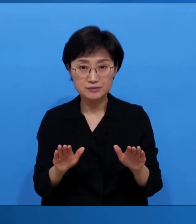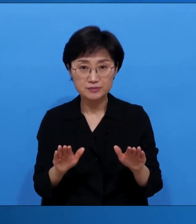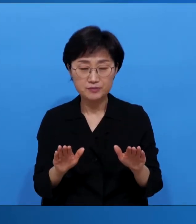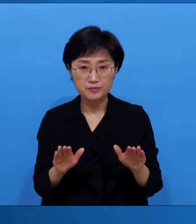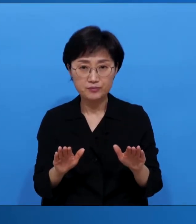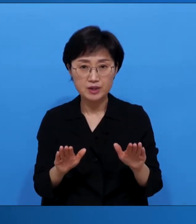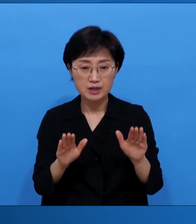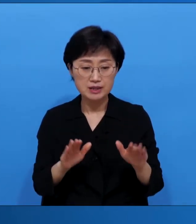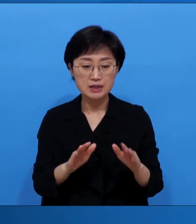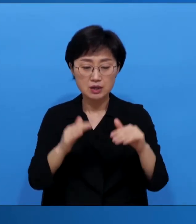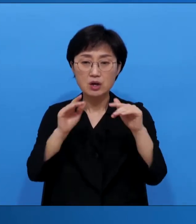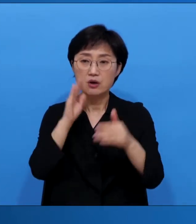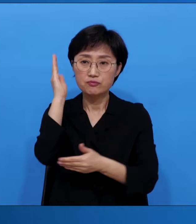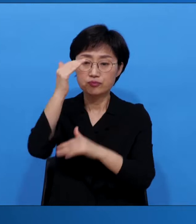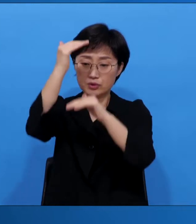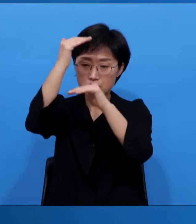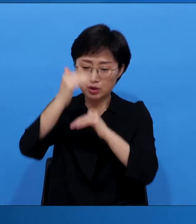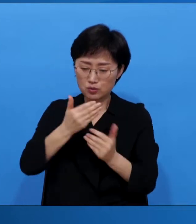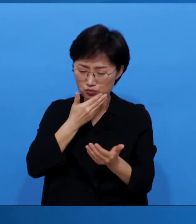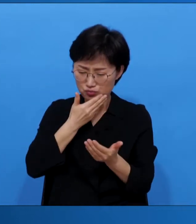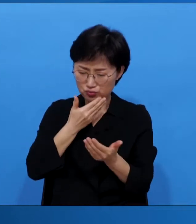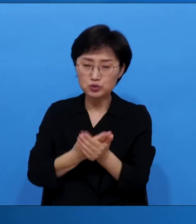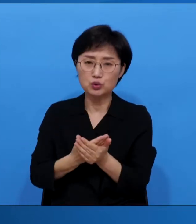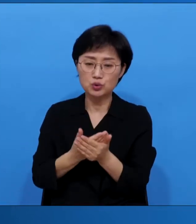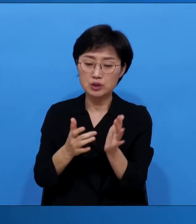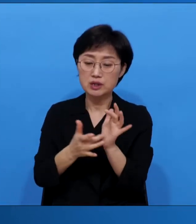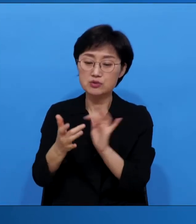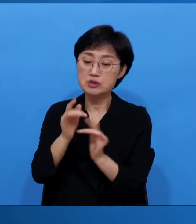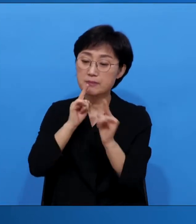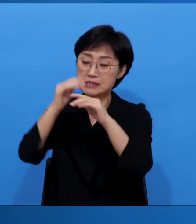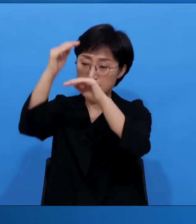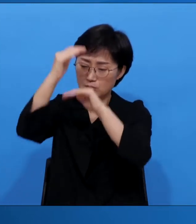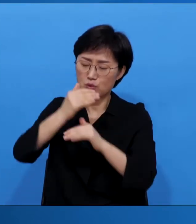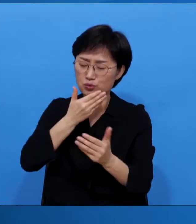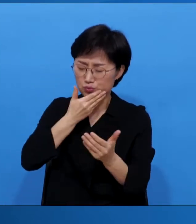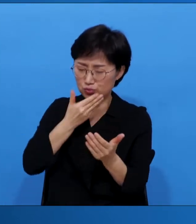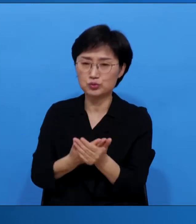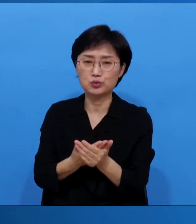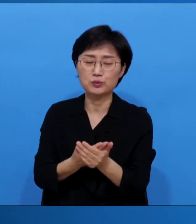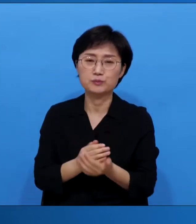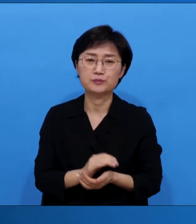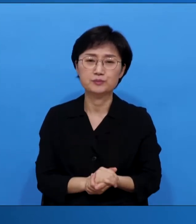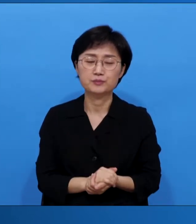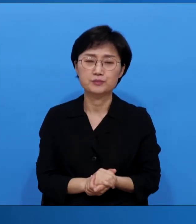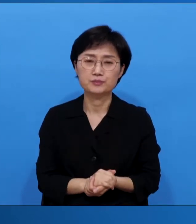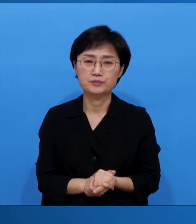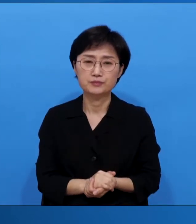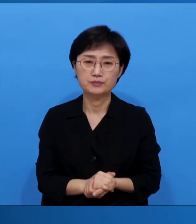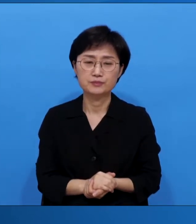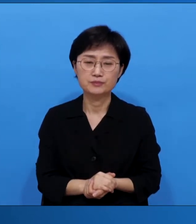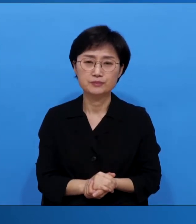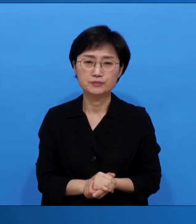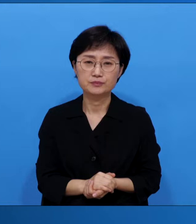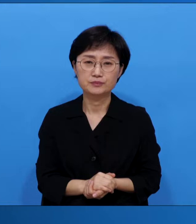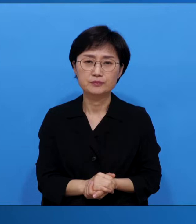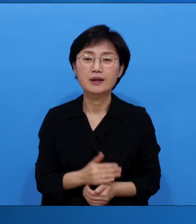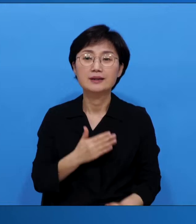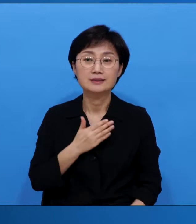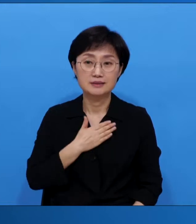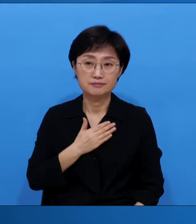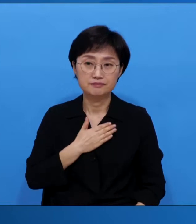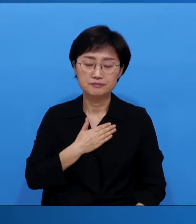중요한 말씀을 예수님이 하셨습니다. We see in today's passage that Jesus speaks very important words. 저는